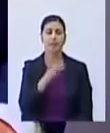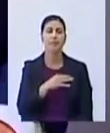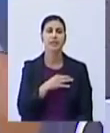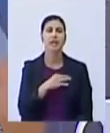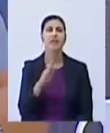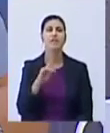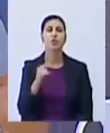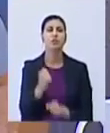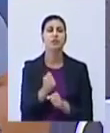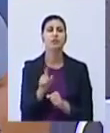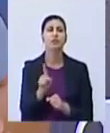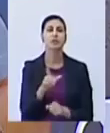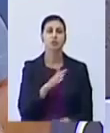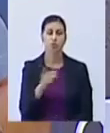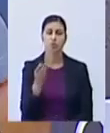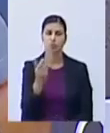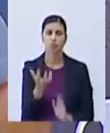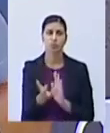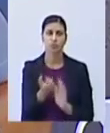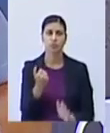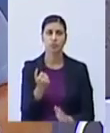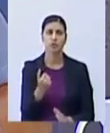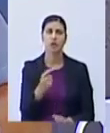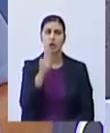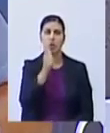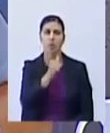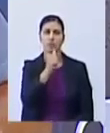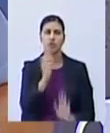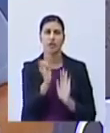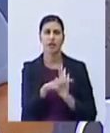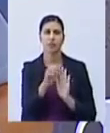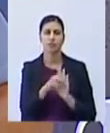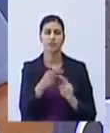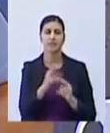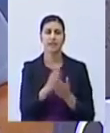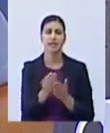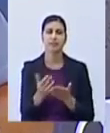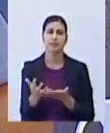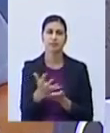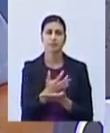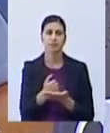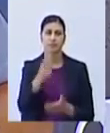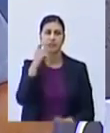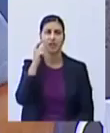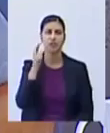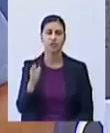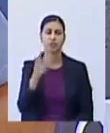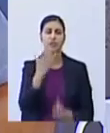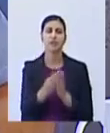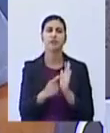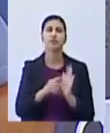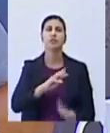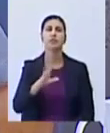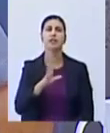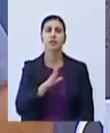მან გააკეთა არაფერი ის ფული მთლიანად წავიდა ოფშერებში ეს არის ხარკი რომელიც მოკრიფა ბიძინა ივანიშვილმა მისი 7 მილიარდი